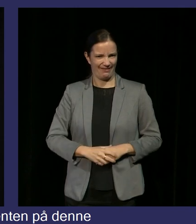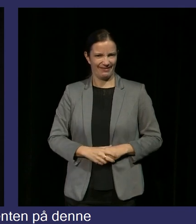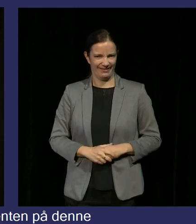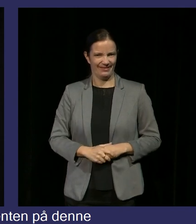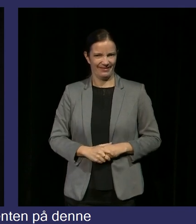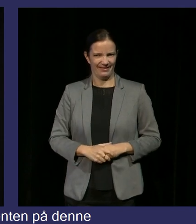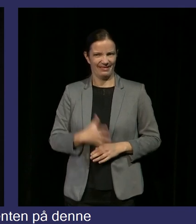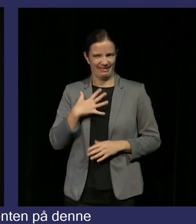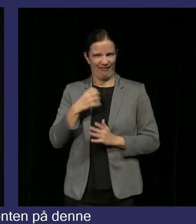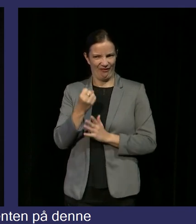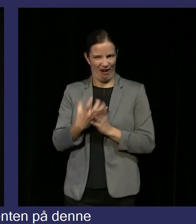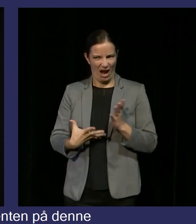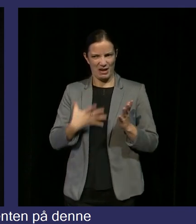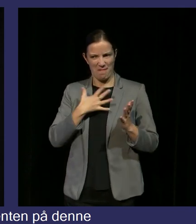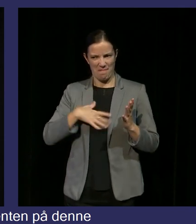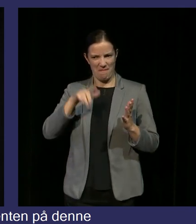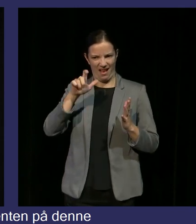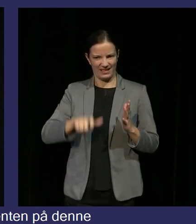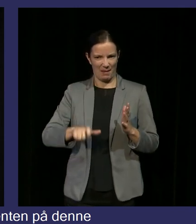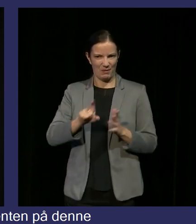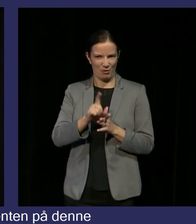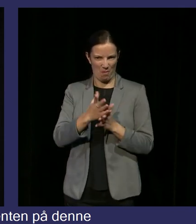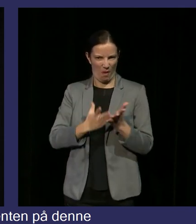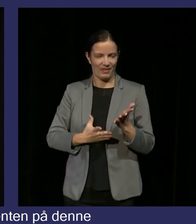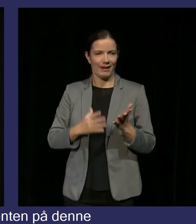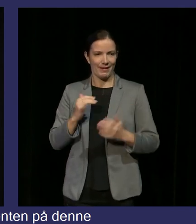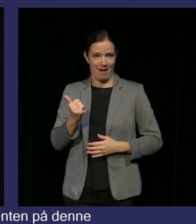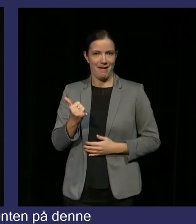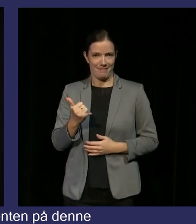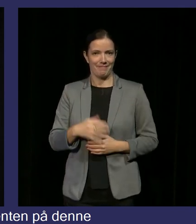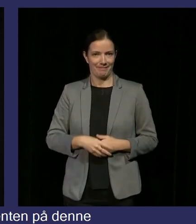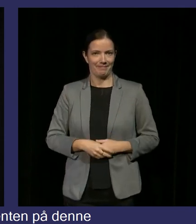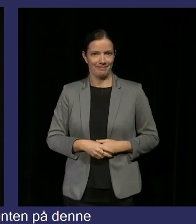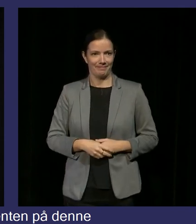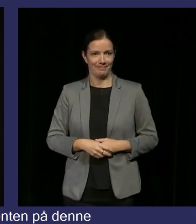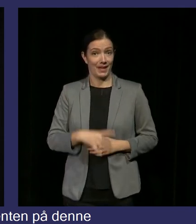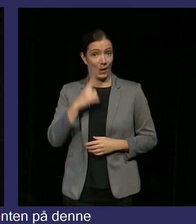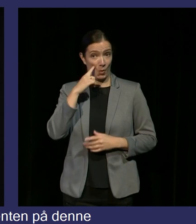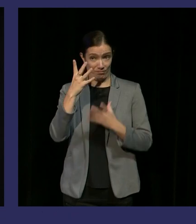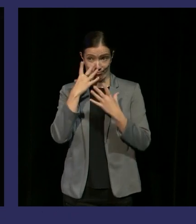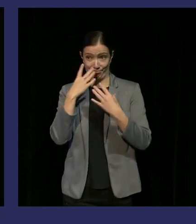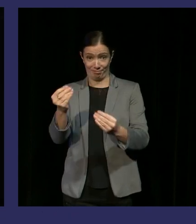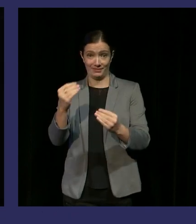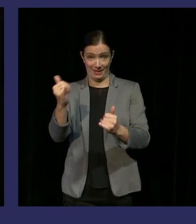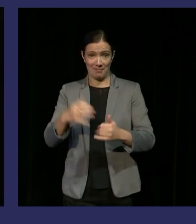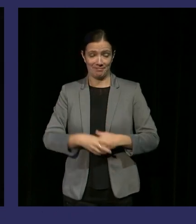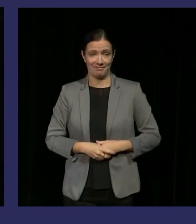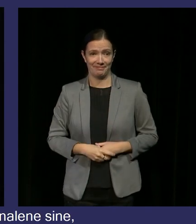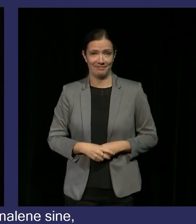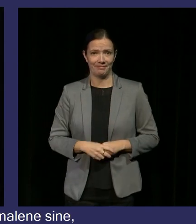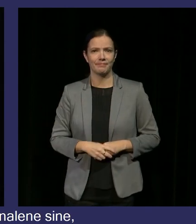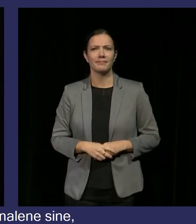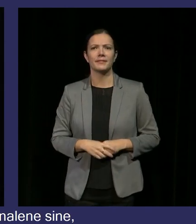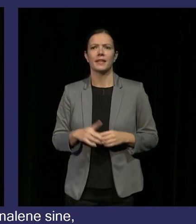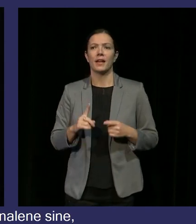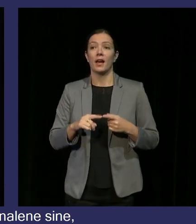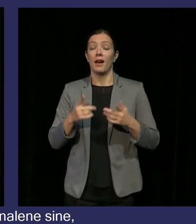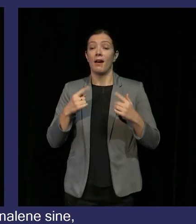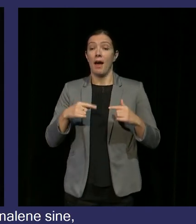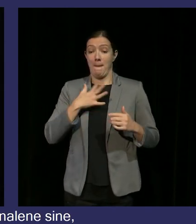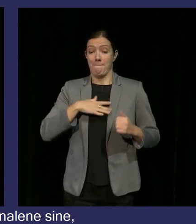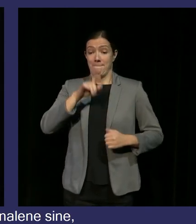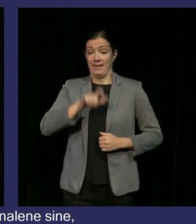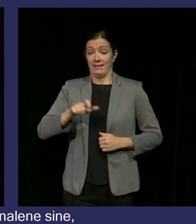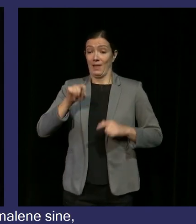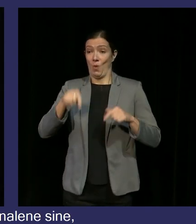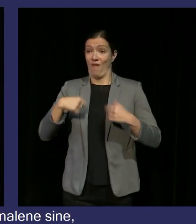Jeg tror jeg ville forklart pasienten på den måten her, og jeg tror pasienten ville ha forstått det da. Nå som pasientene får